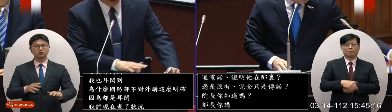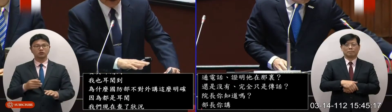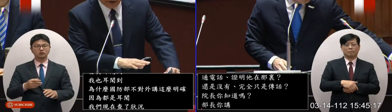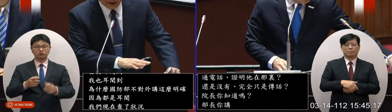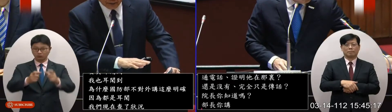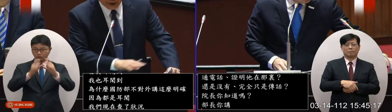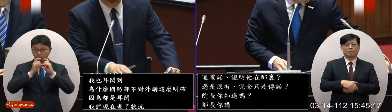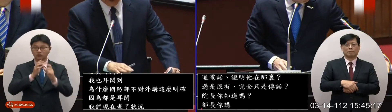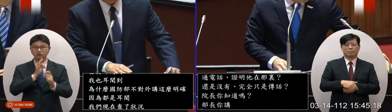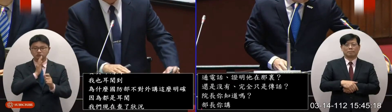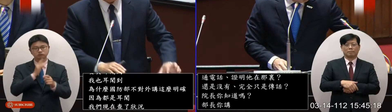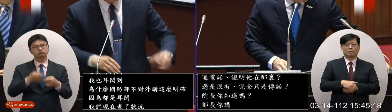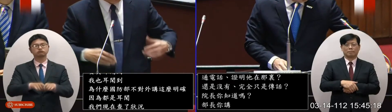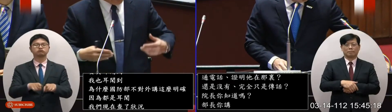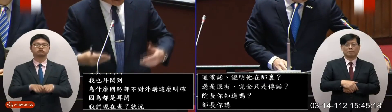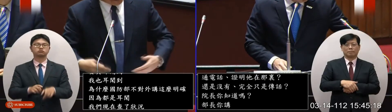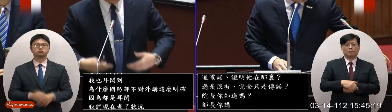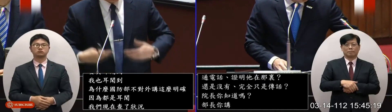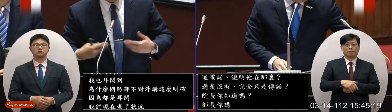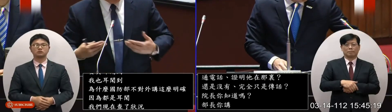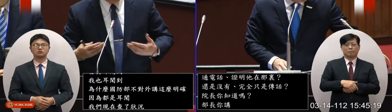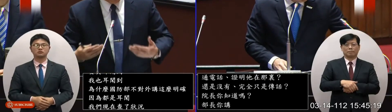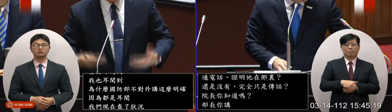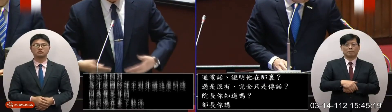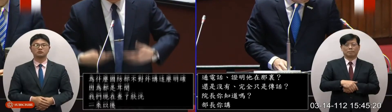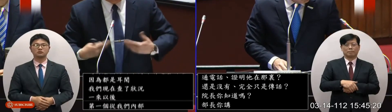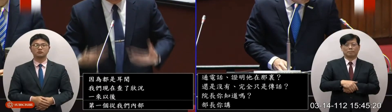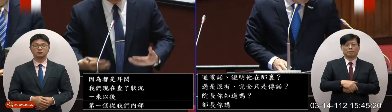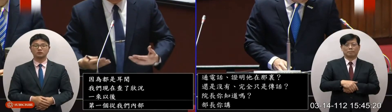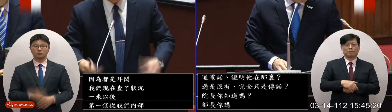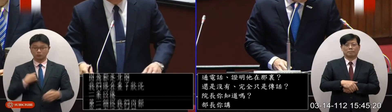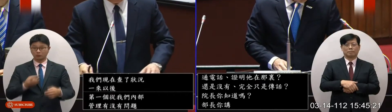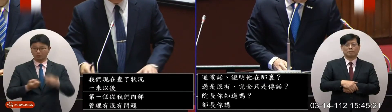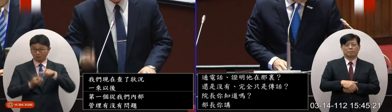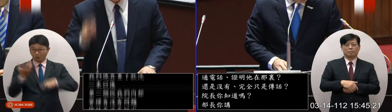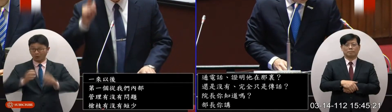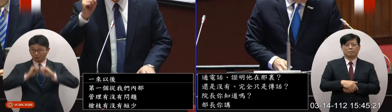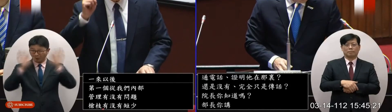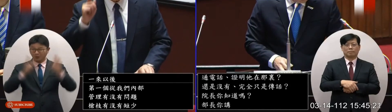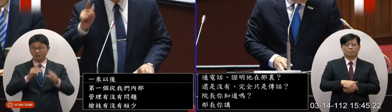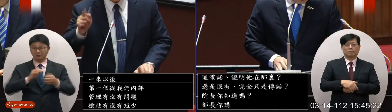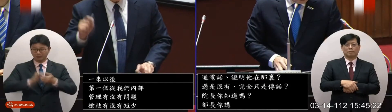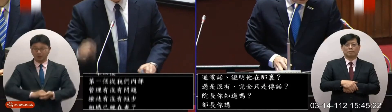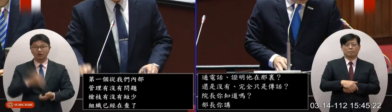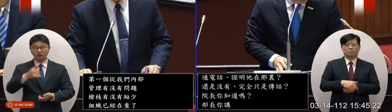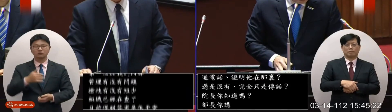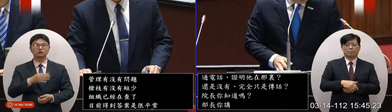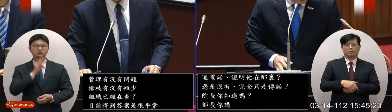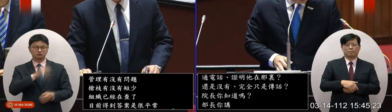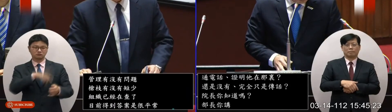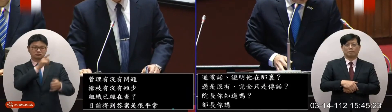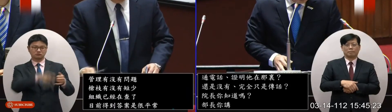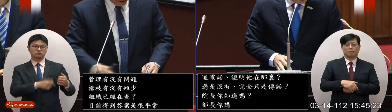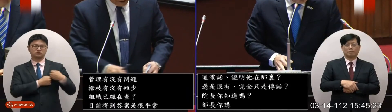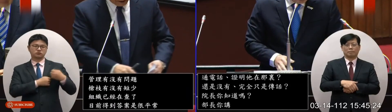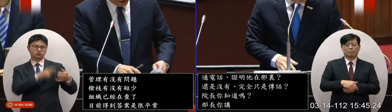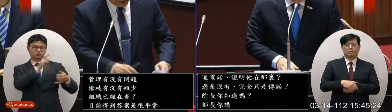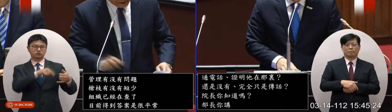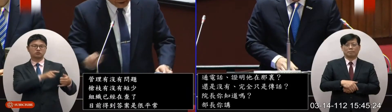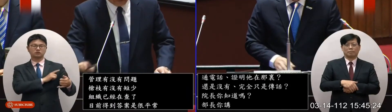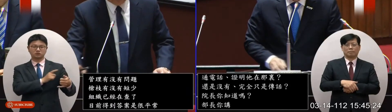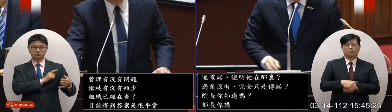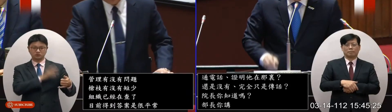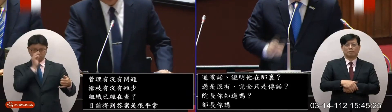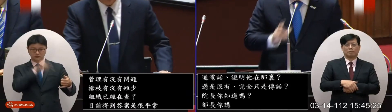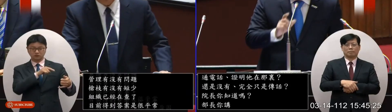答案是很平常，但我们并没有对外讲那么笃定原因在哪里，因为要看当事人。所